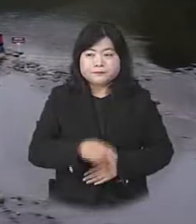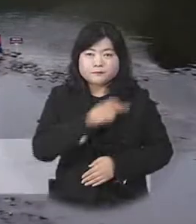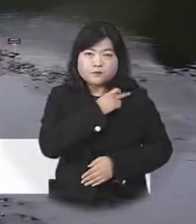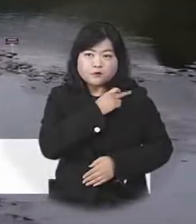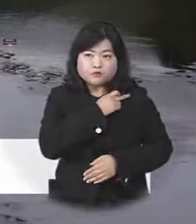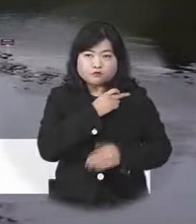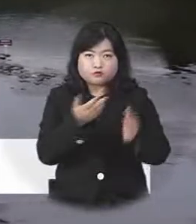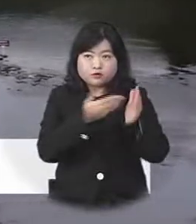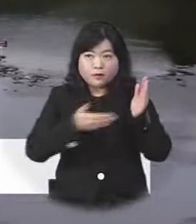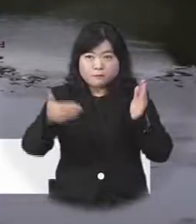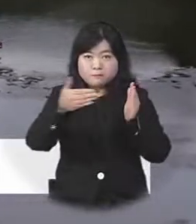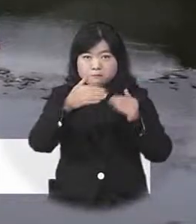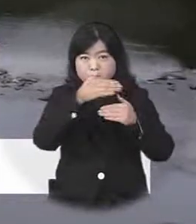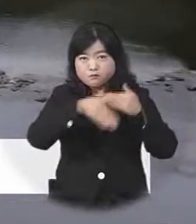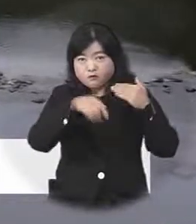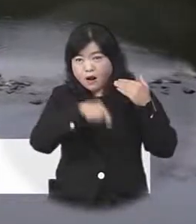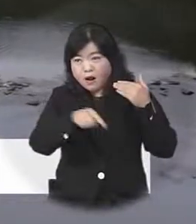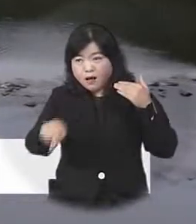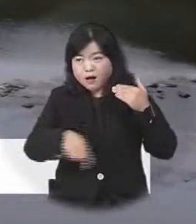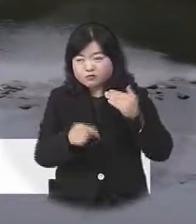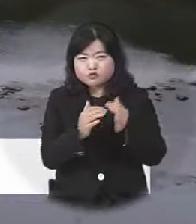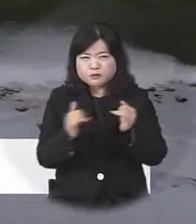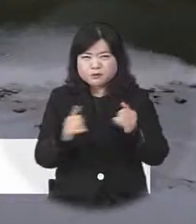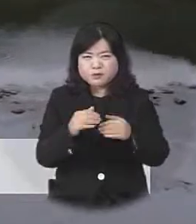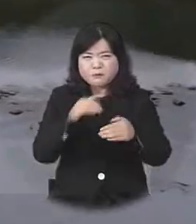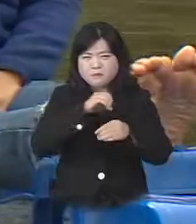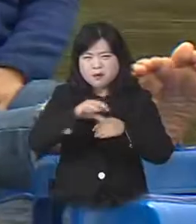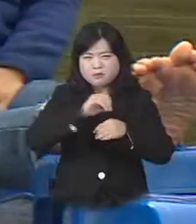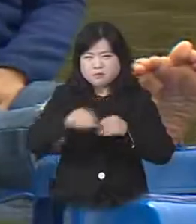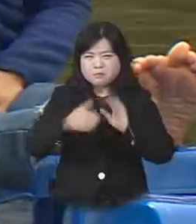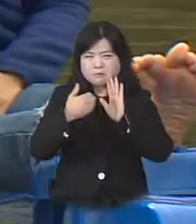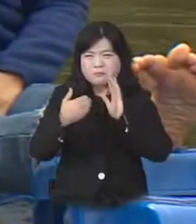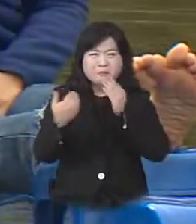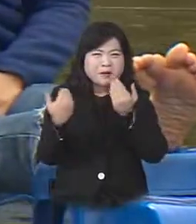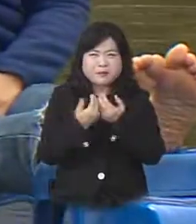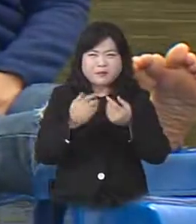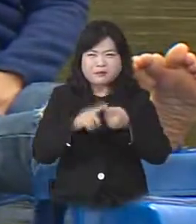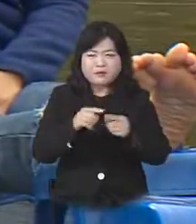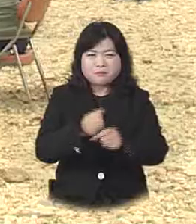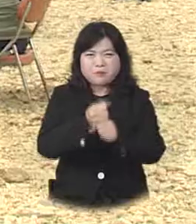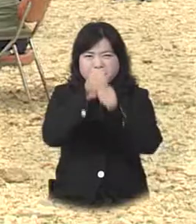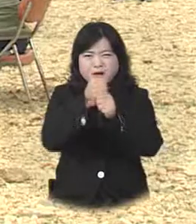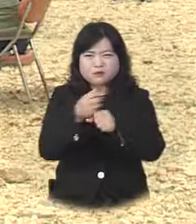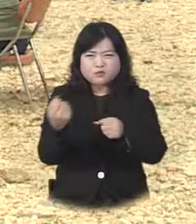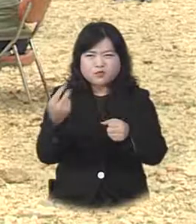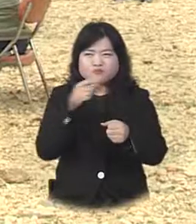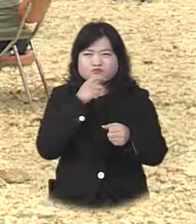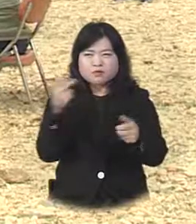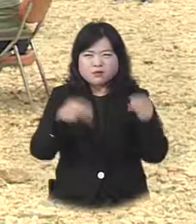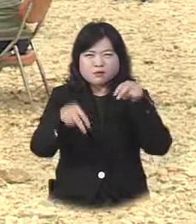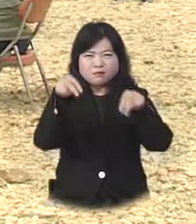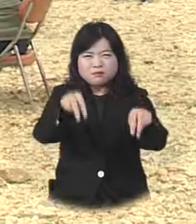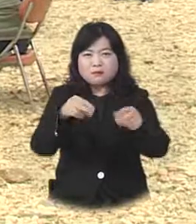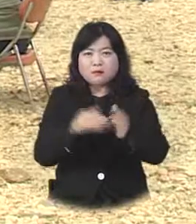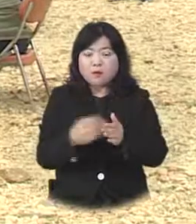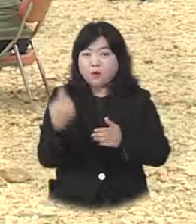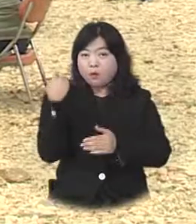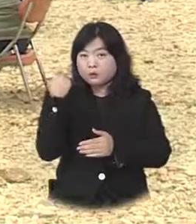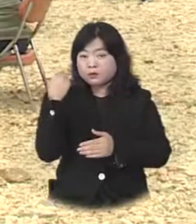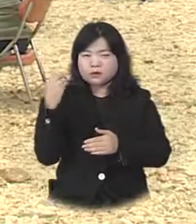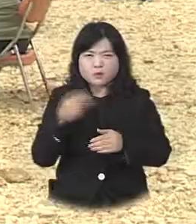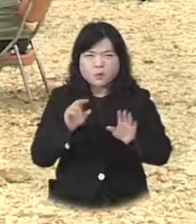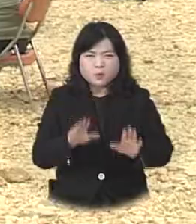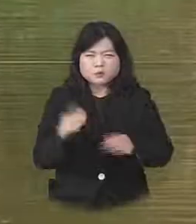영주댐 수문 바로 아래 주민들이 방류 반대 손팻말을 들고 물속에 들어갔습니다. 어제에 이어 영주댐 방류를 몸으로